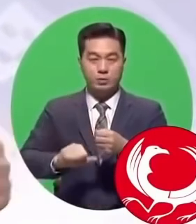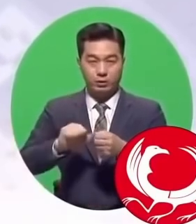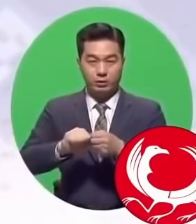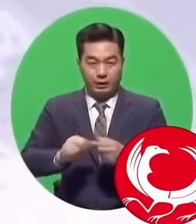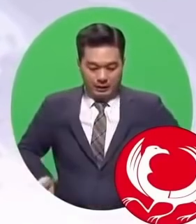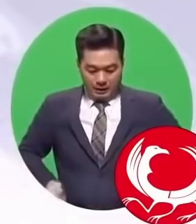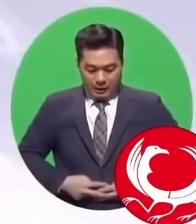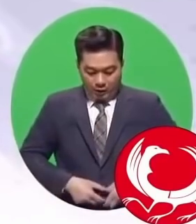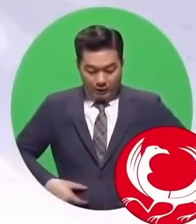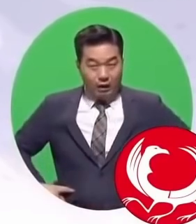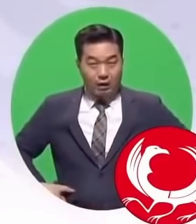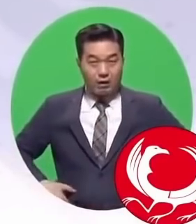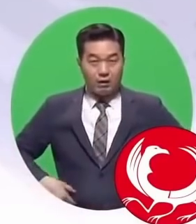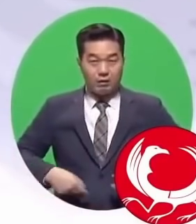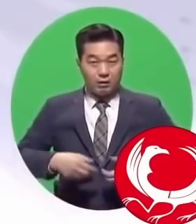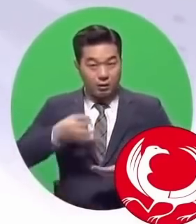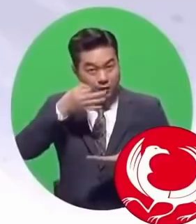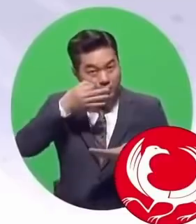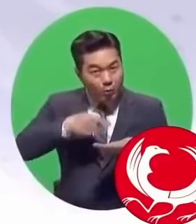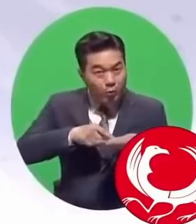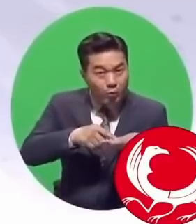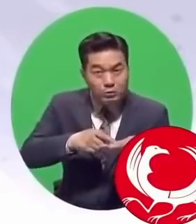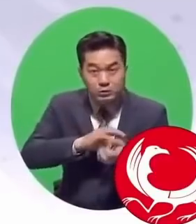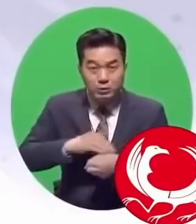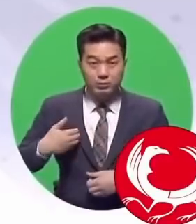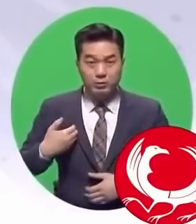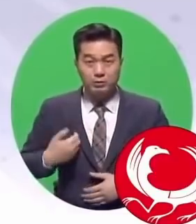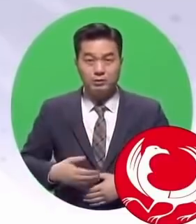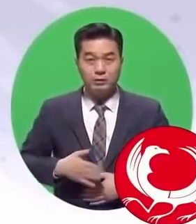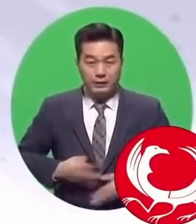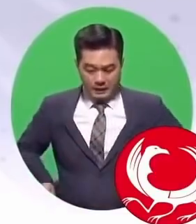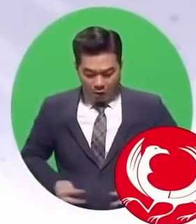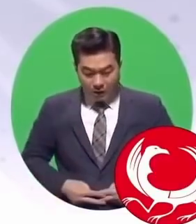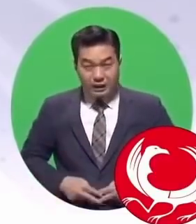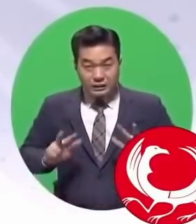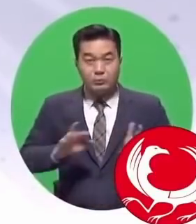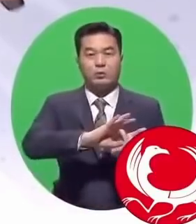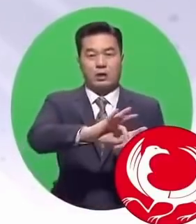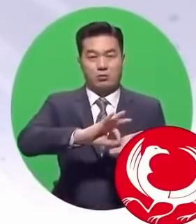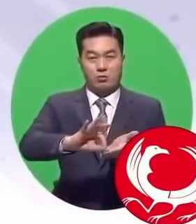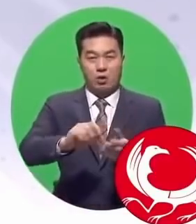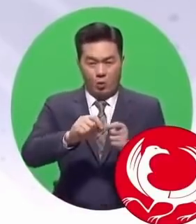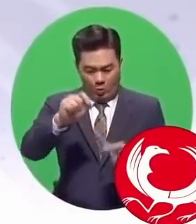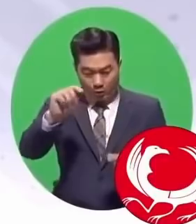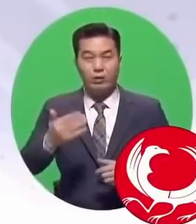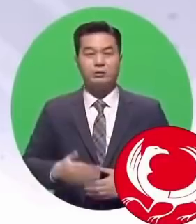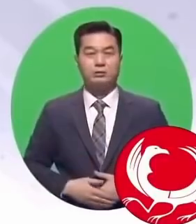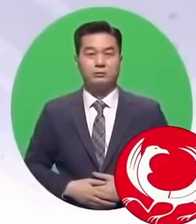협대입니다. 영상이 보이시는지 모르겠네. 이걸 내가 지금도 차고 있습니다. 굉장히